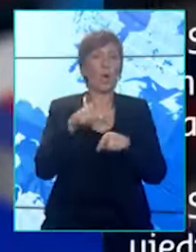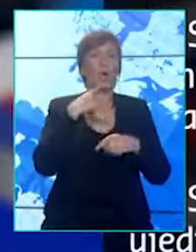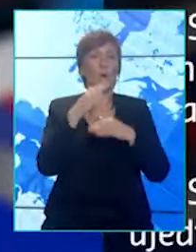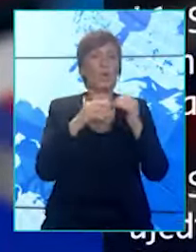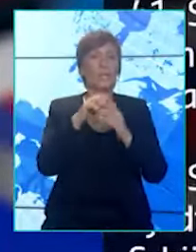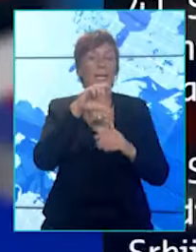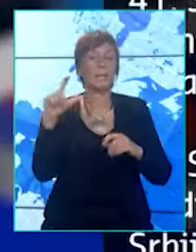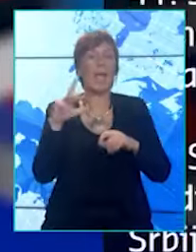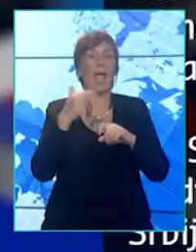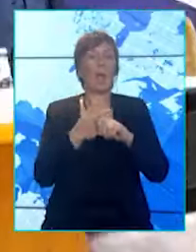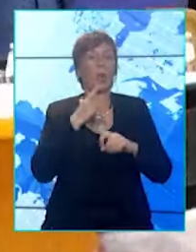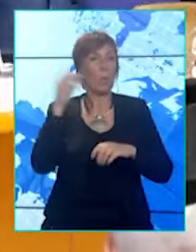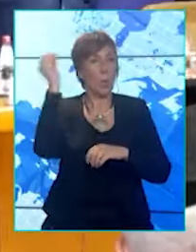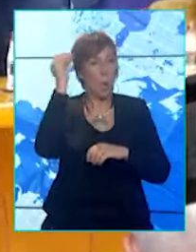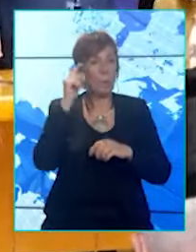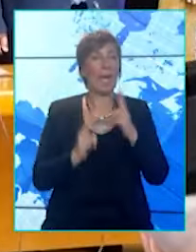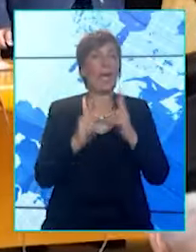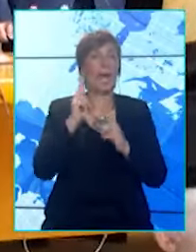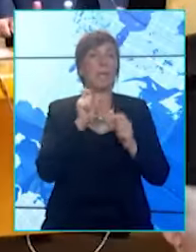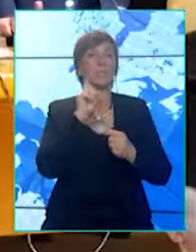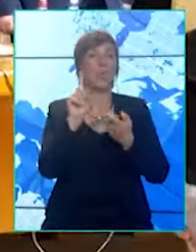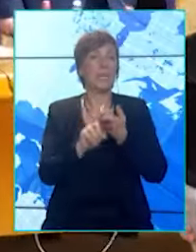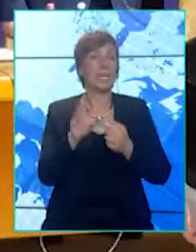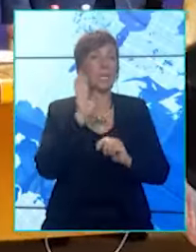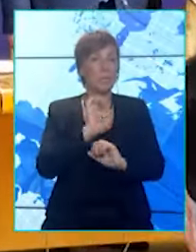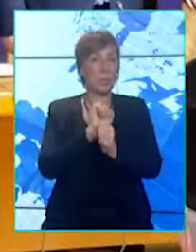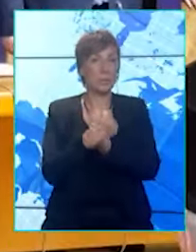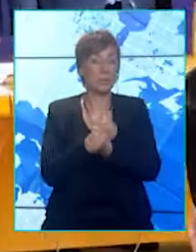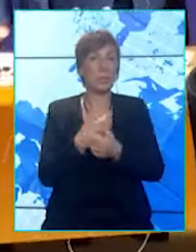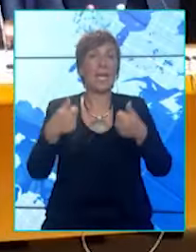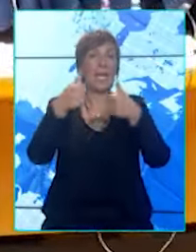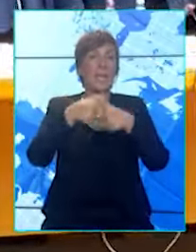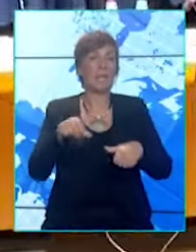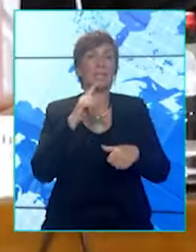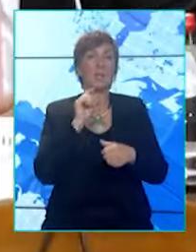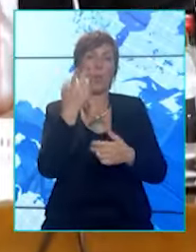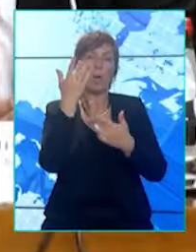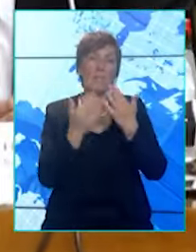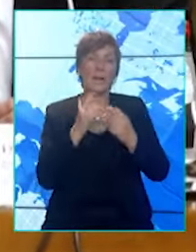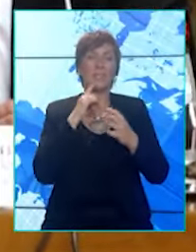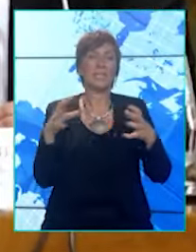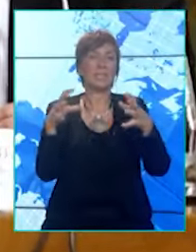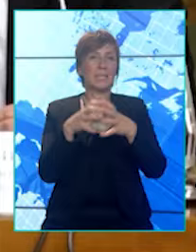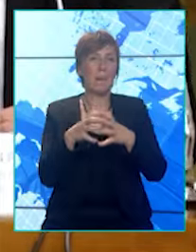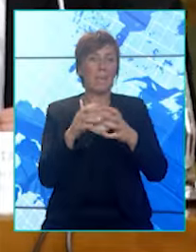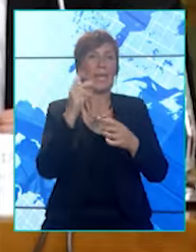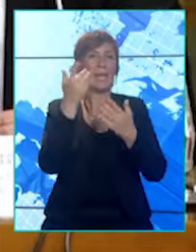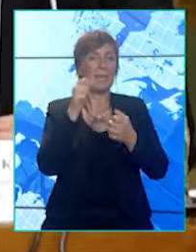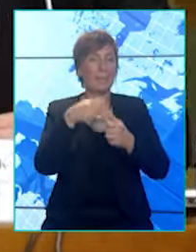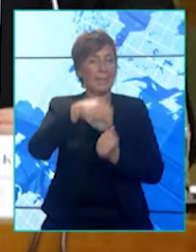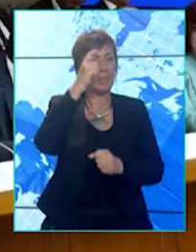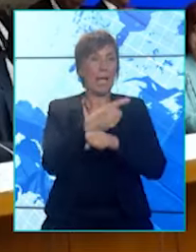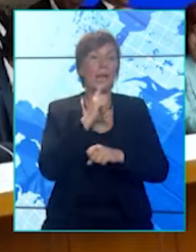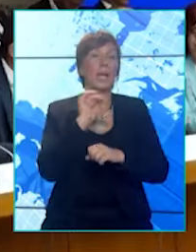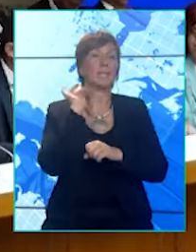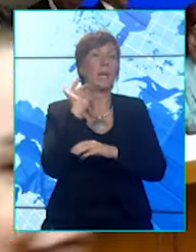institucije, ekonomiju i obrazovanje. Reakcija u Federaciji Bosne i Hercegovine jedinstvene u kvalifikacijama sabora, deklaracije i